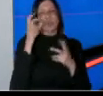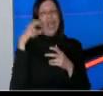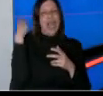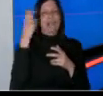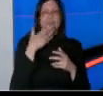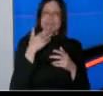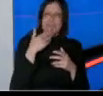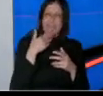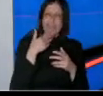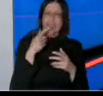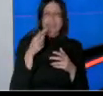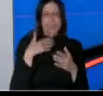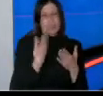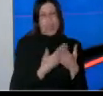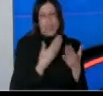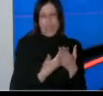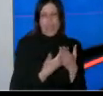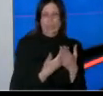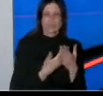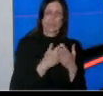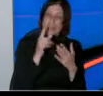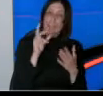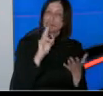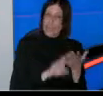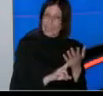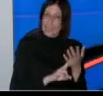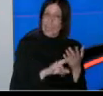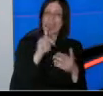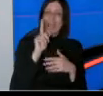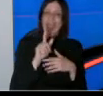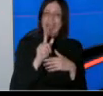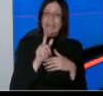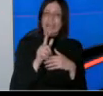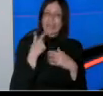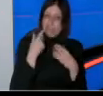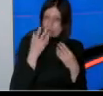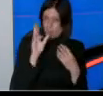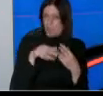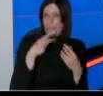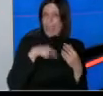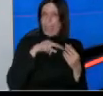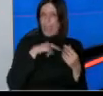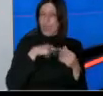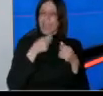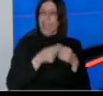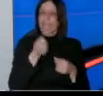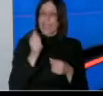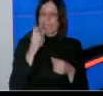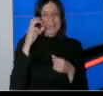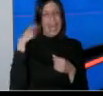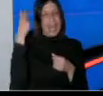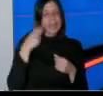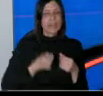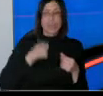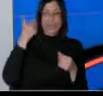מעבר לכל ספק, אבל אנחנו לא ניכנס לזה עכשיו. מעבר לכל ספק, אתה צודק, אבל לא, גם יש אפילו בוא, יש גם אחריות על הח"כים הערבים ועל המנהיגות הערבית, אני לא